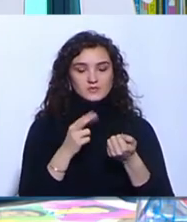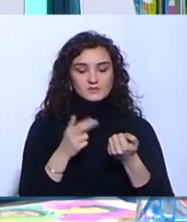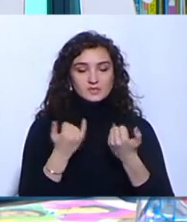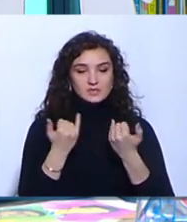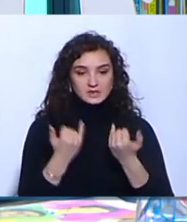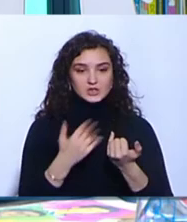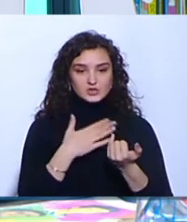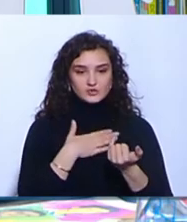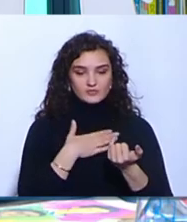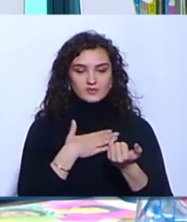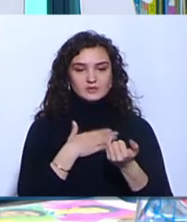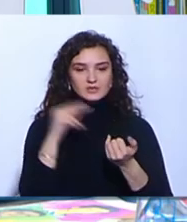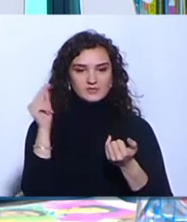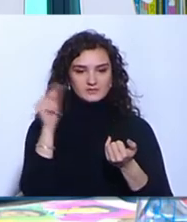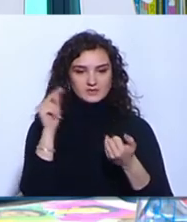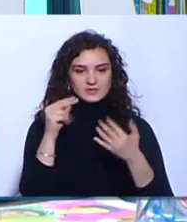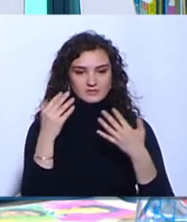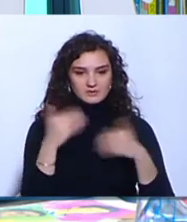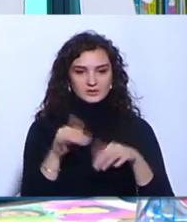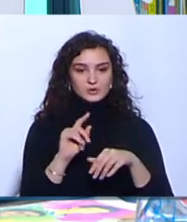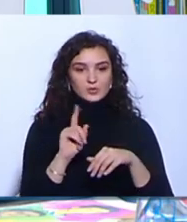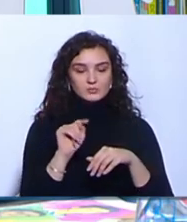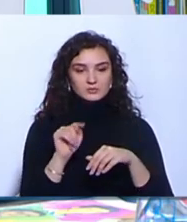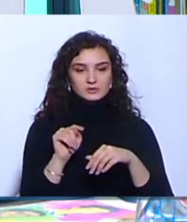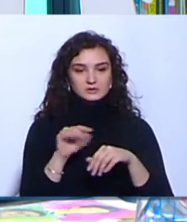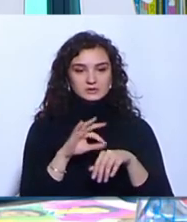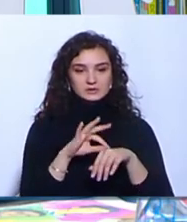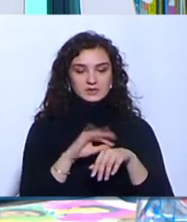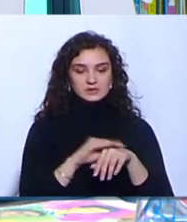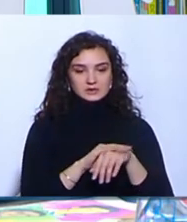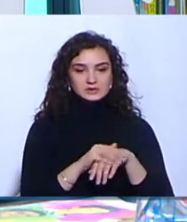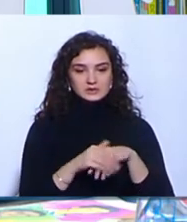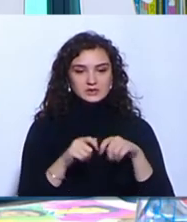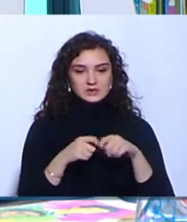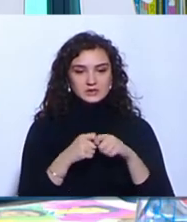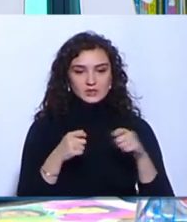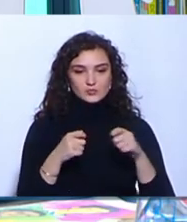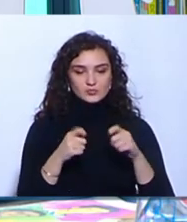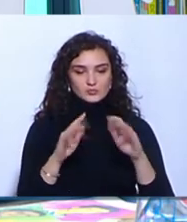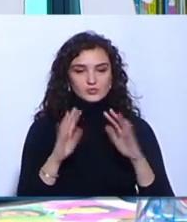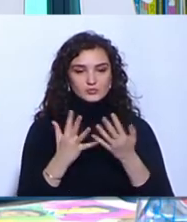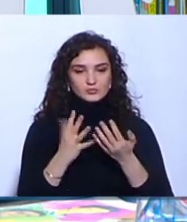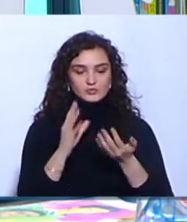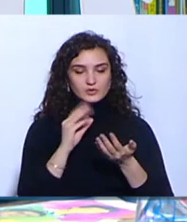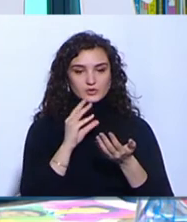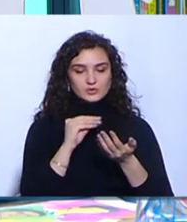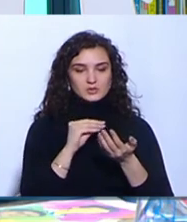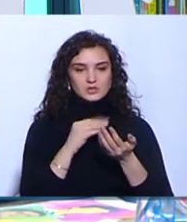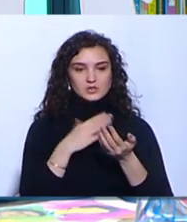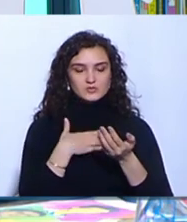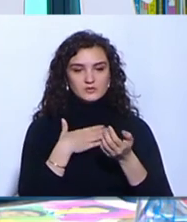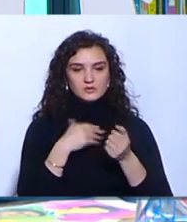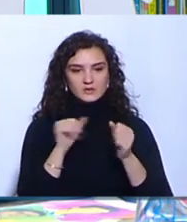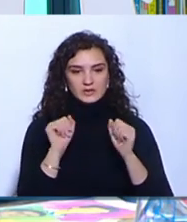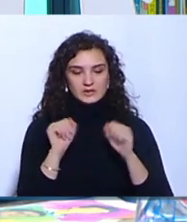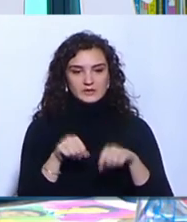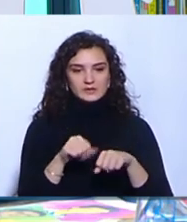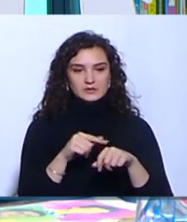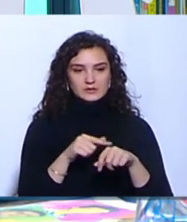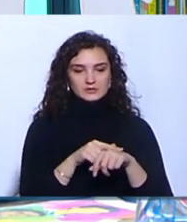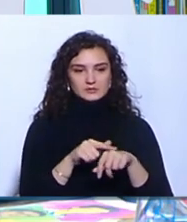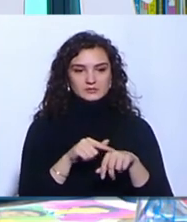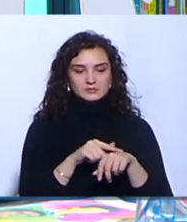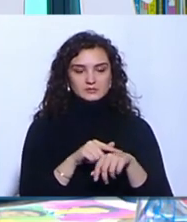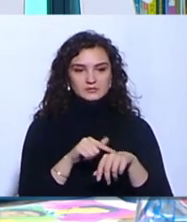ჩვენ დავისწავლეთ, რომ კანის გადაჭიმულობის შემთხვევაში, როდესაც ჩვენ შეგვიძლია